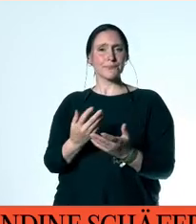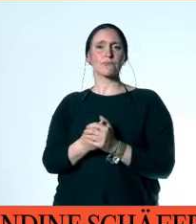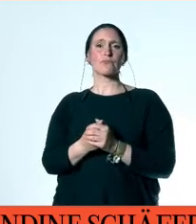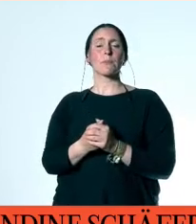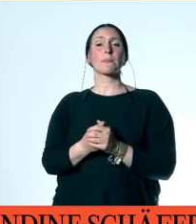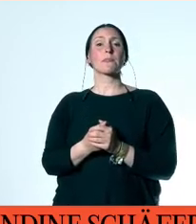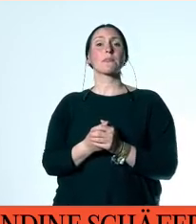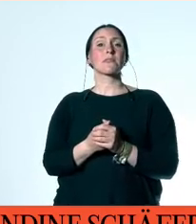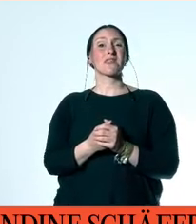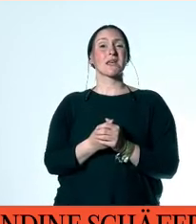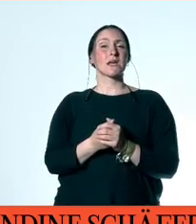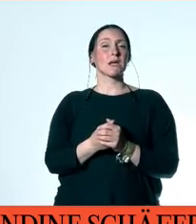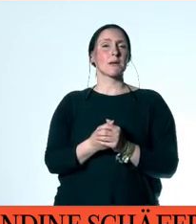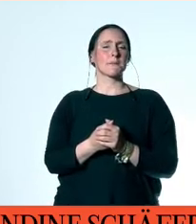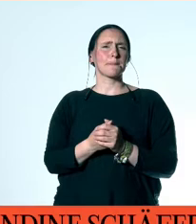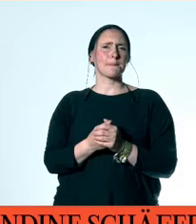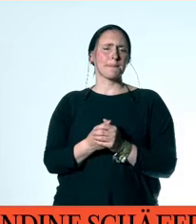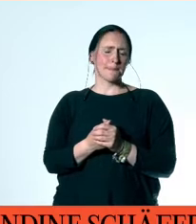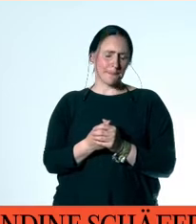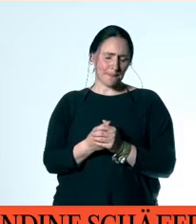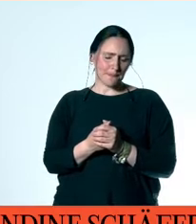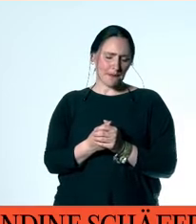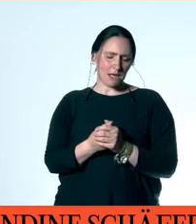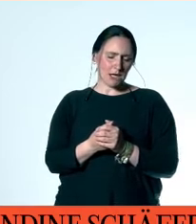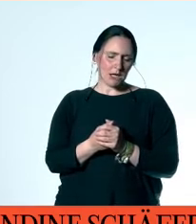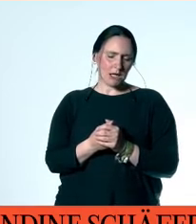uns in dieser Gesellschaft zu manifestieren.